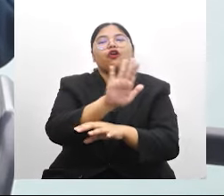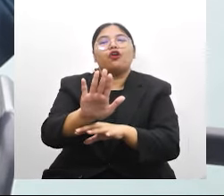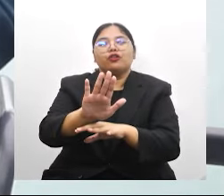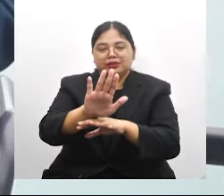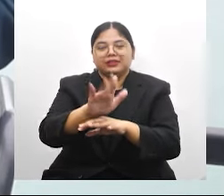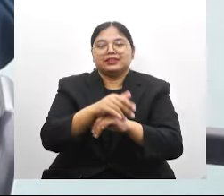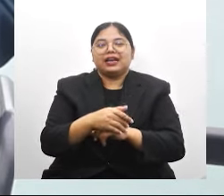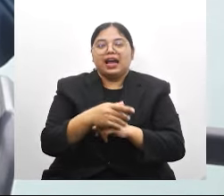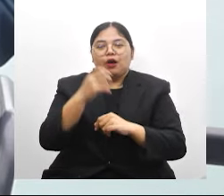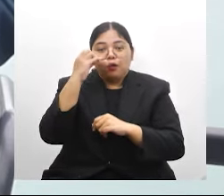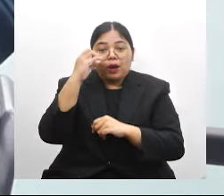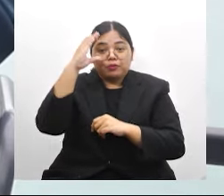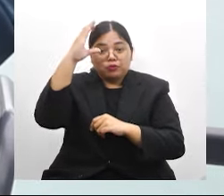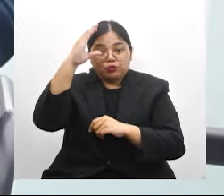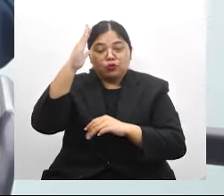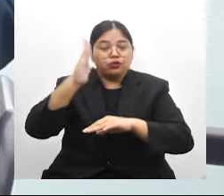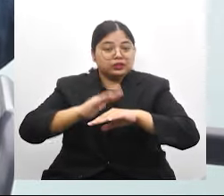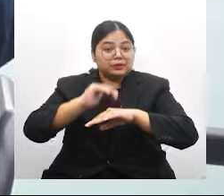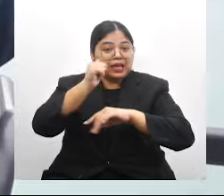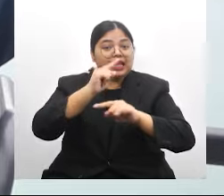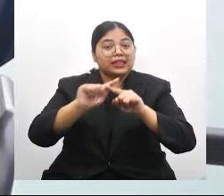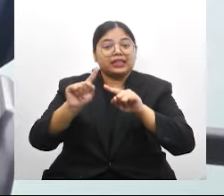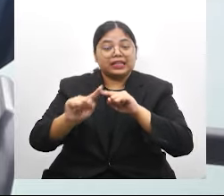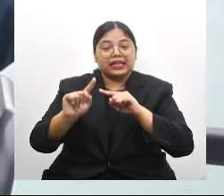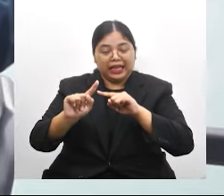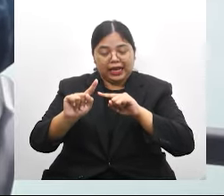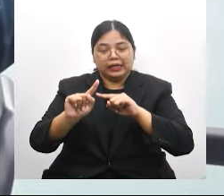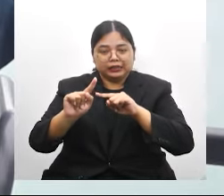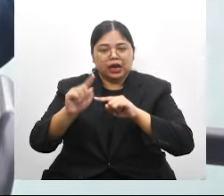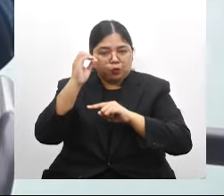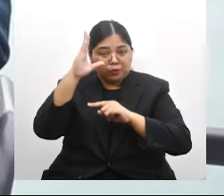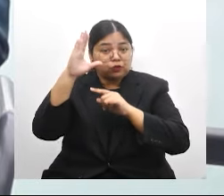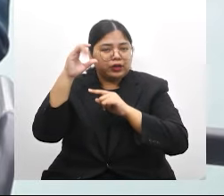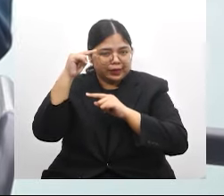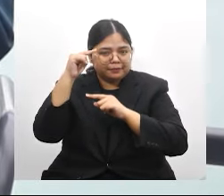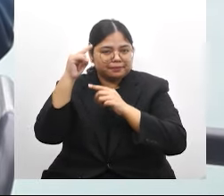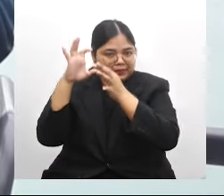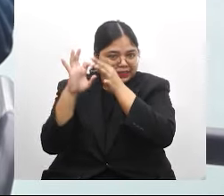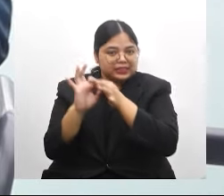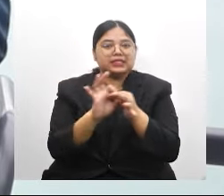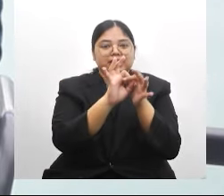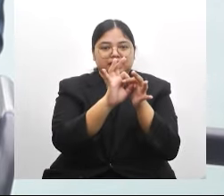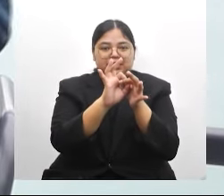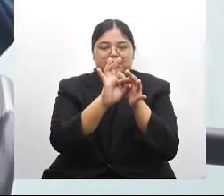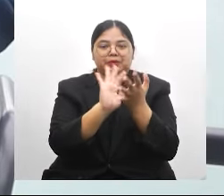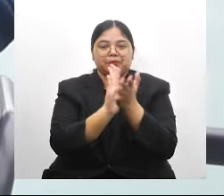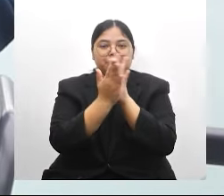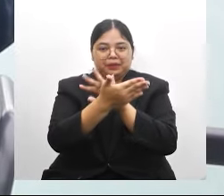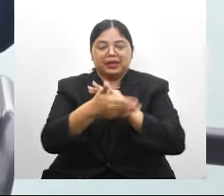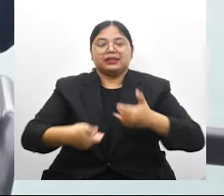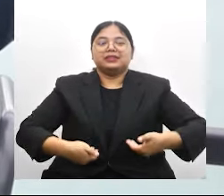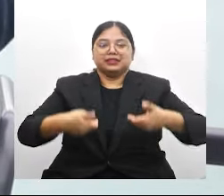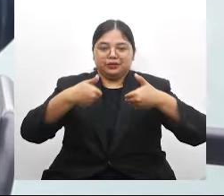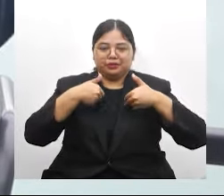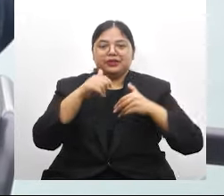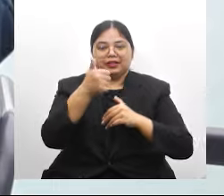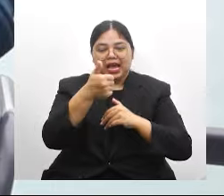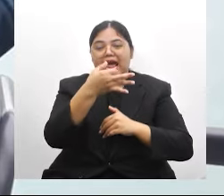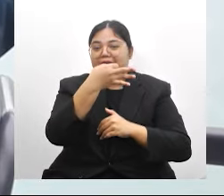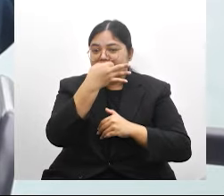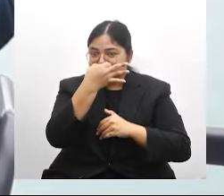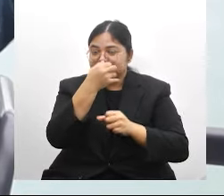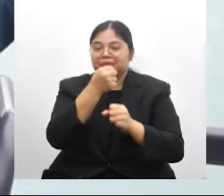เ้าเรียกมีความรู้ความสามารถแล้วท้ายที่สุดสามารถที่จะนำความรู้นั้นไปประยุกต์ใช้ในการดำเนินดำเนินชีวิตแล้วก็มีอาชีพมี